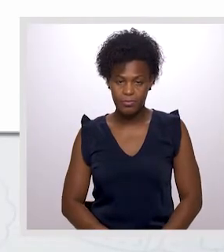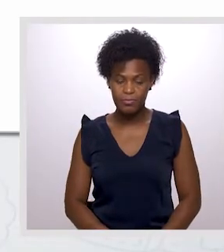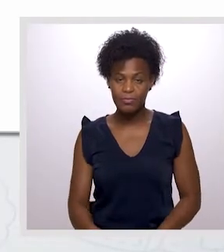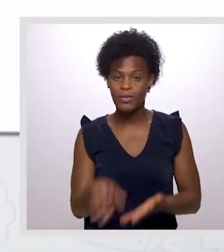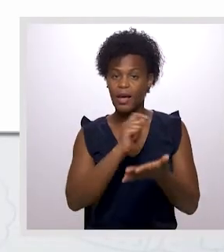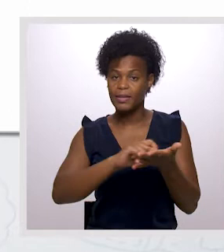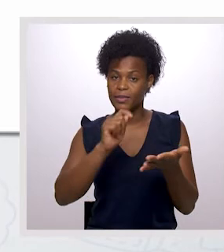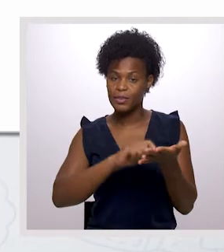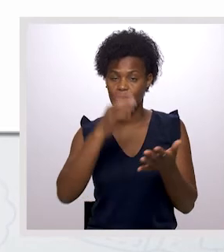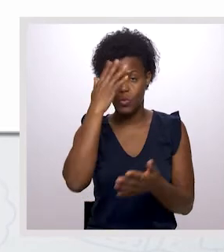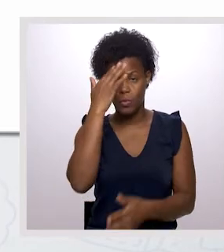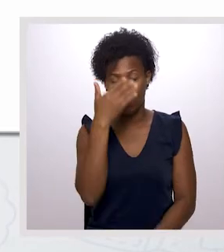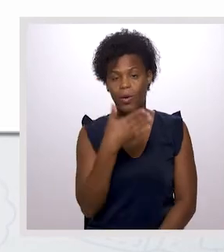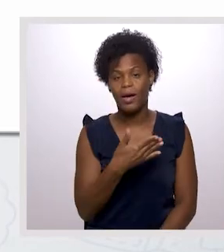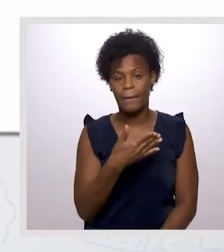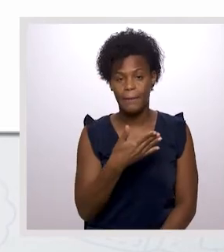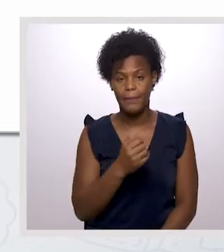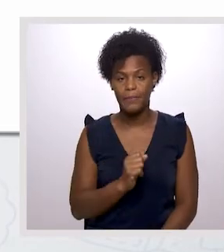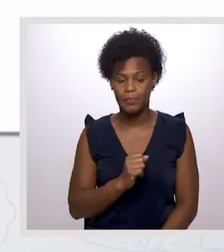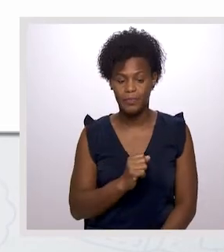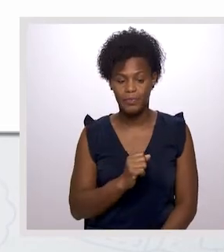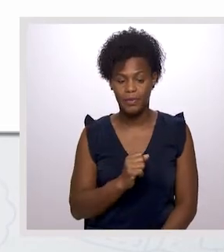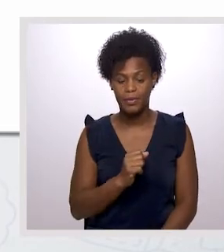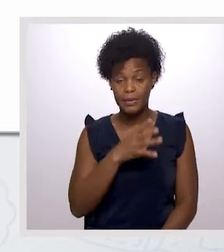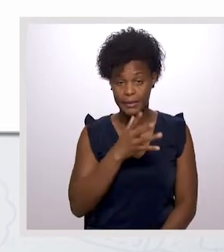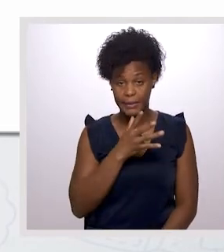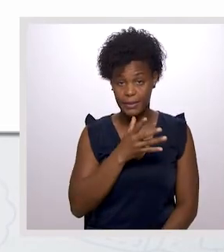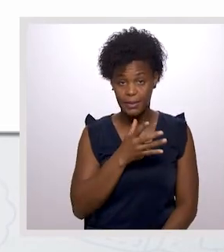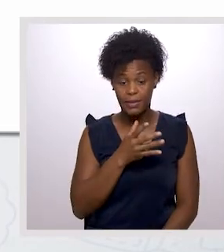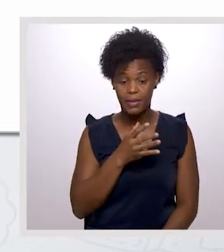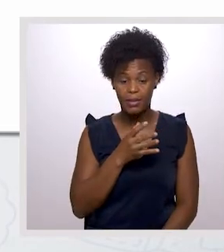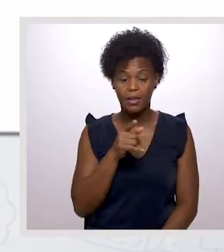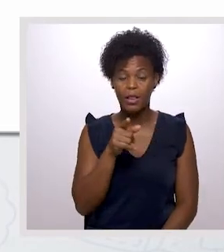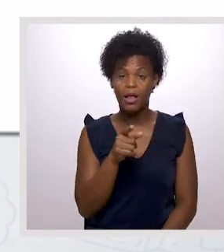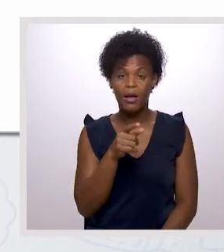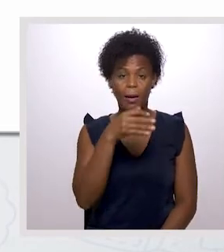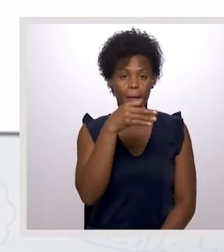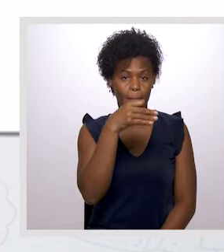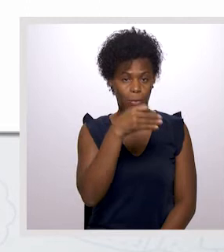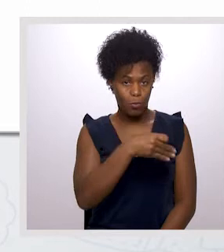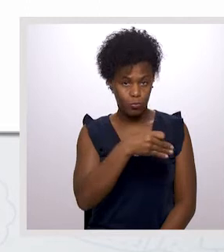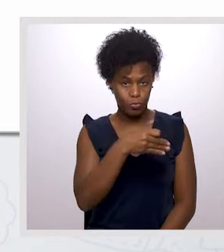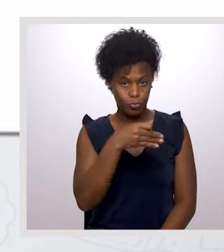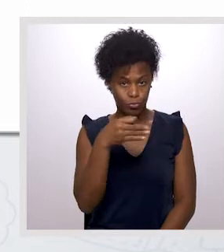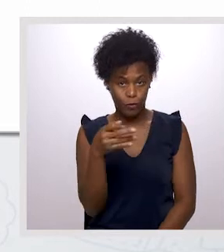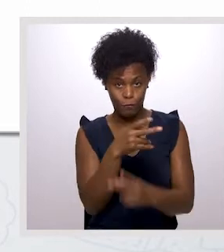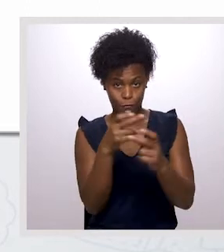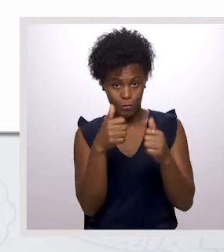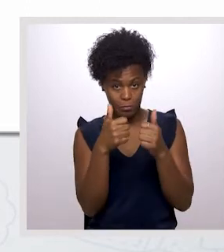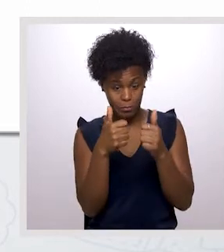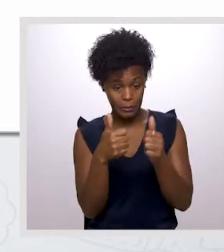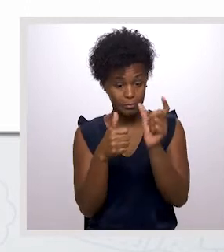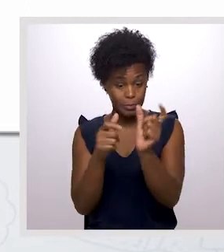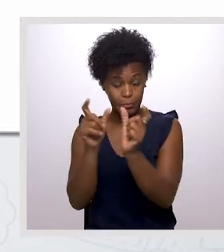L'exercice numéro 1. Il nous dit entoure la proposition correcte. Alors, vous avez